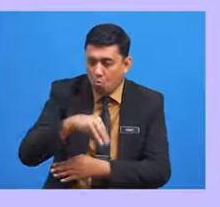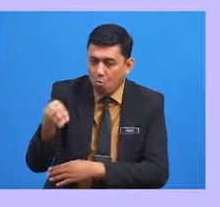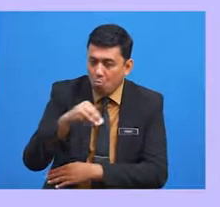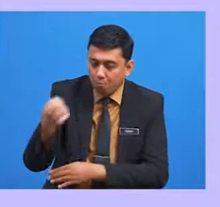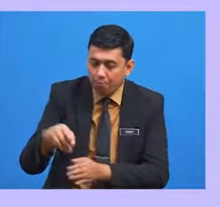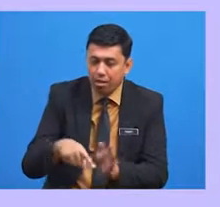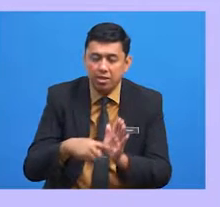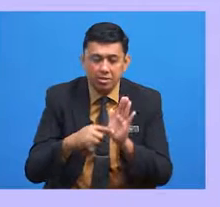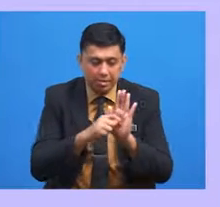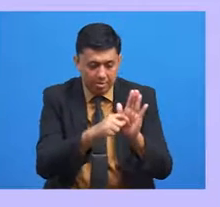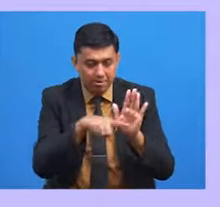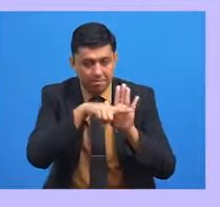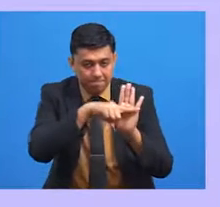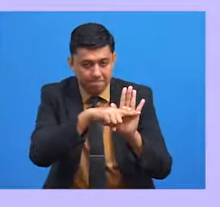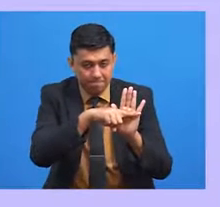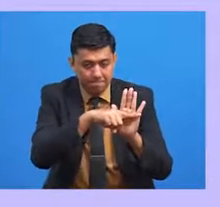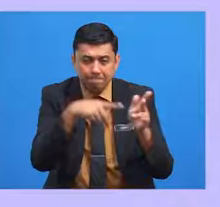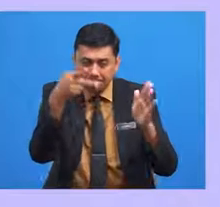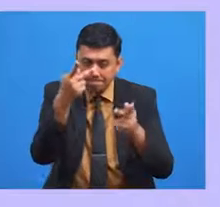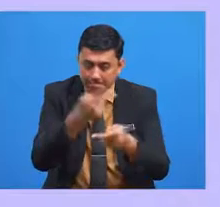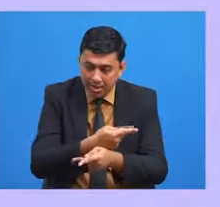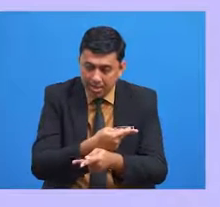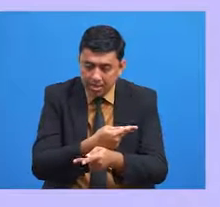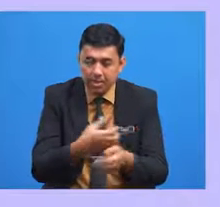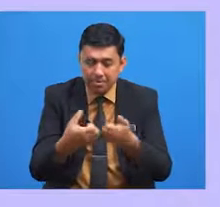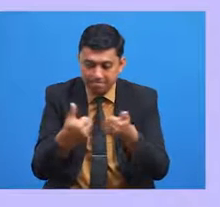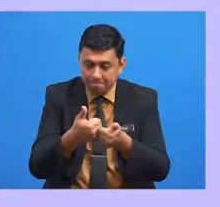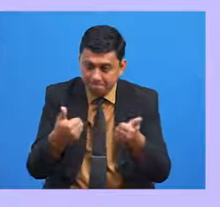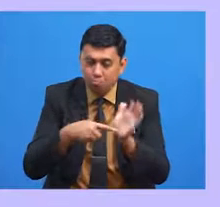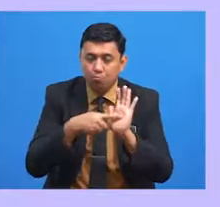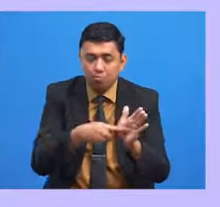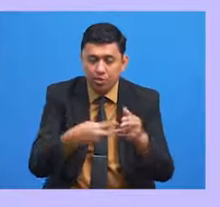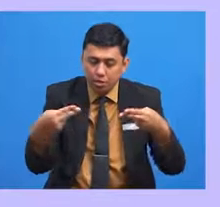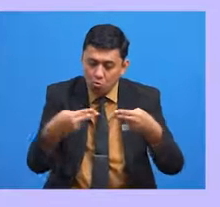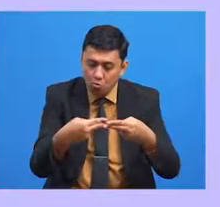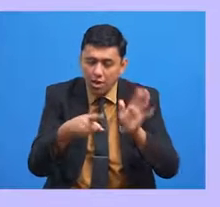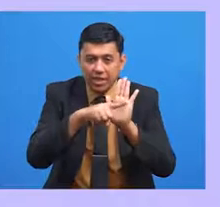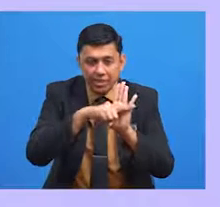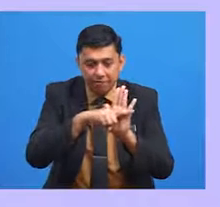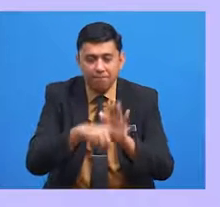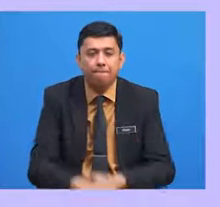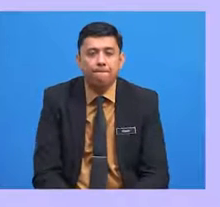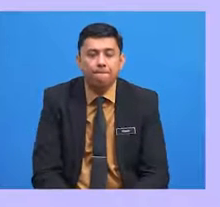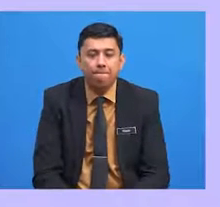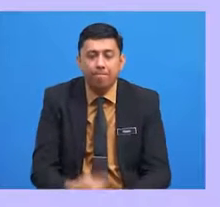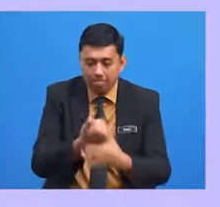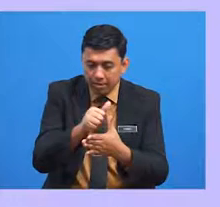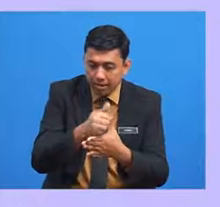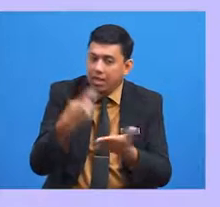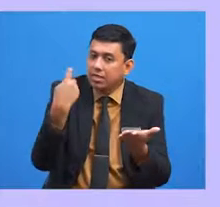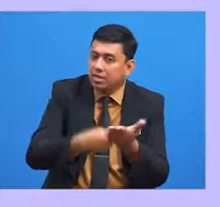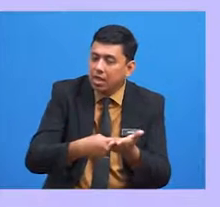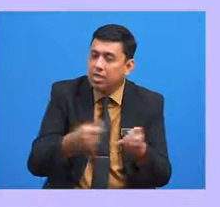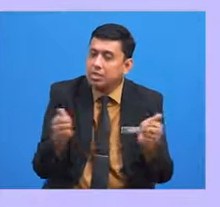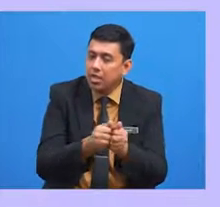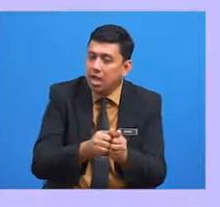tanda negatif pada pekali keanjalan harga permintaan menunjukkan hubungan negatif antara harga